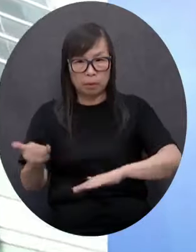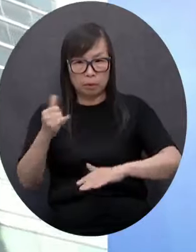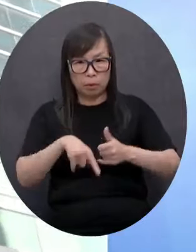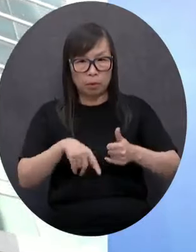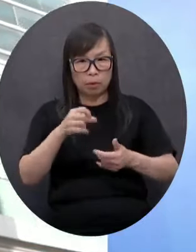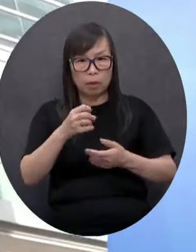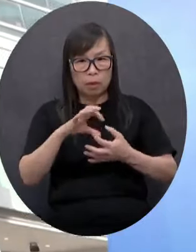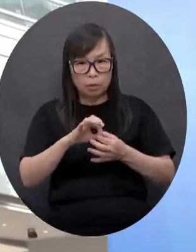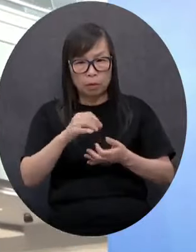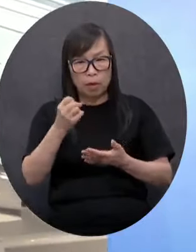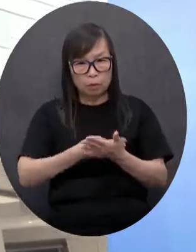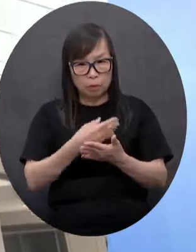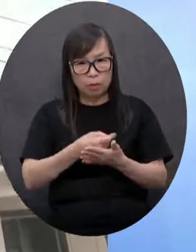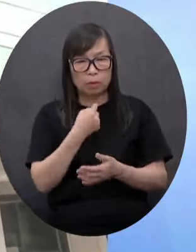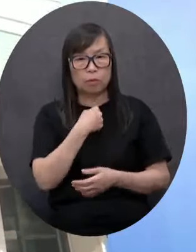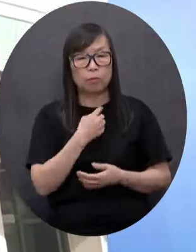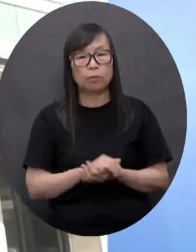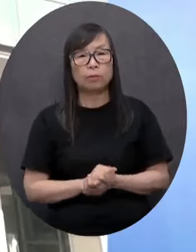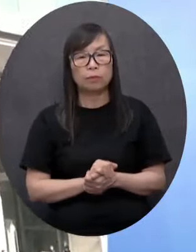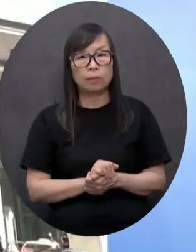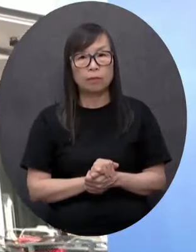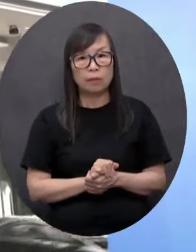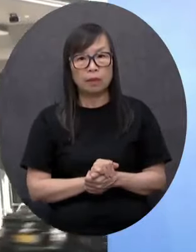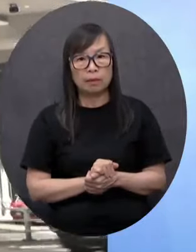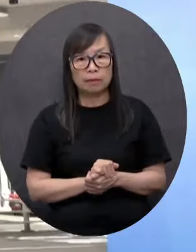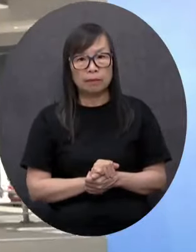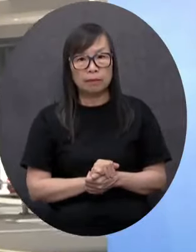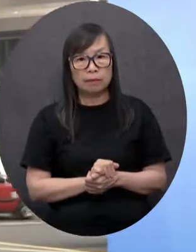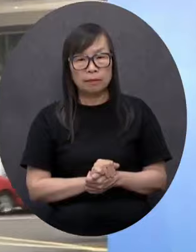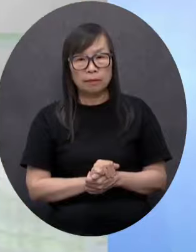施相关措施。香港电台记者刘景辉报道。